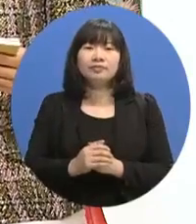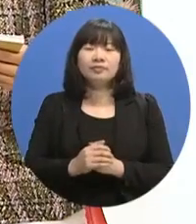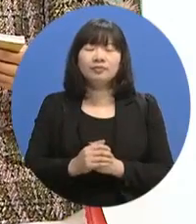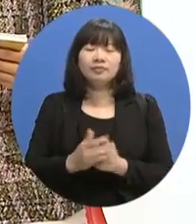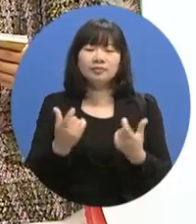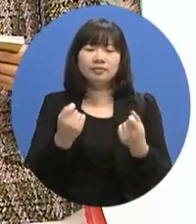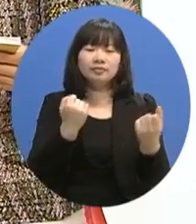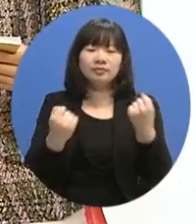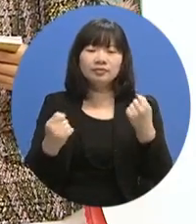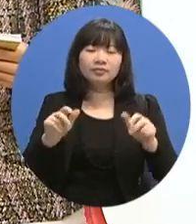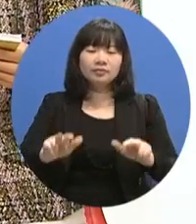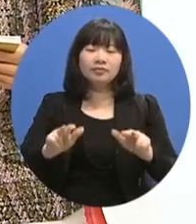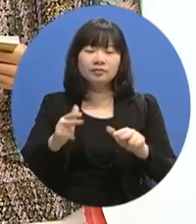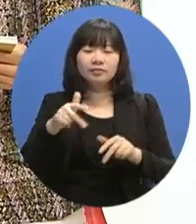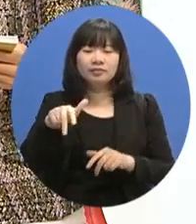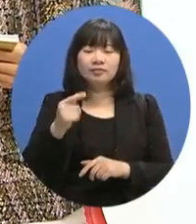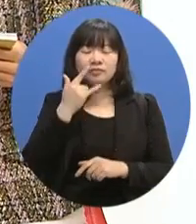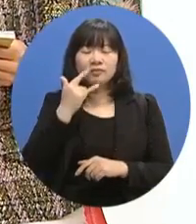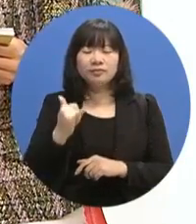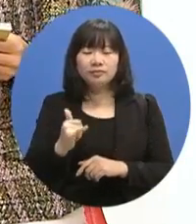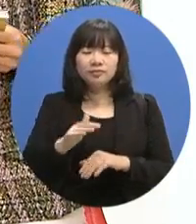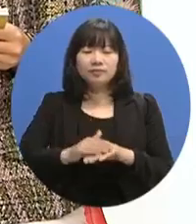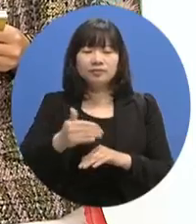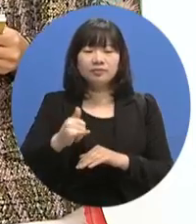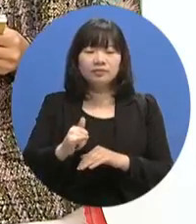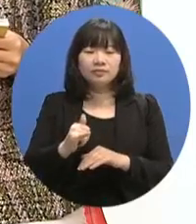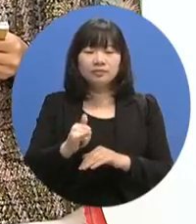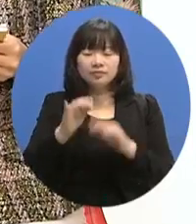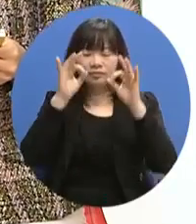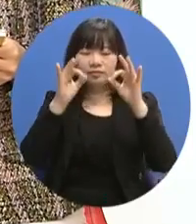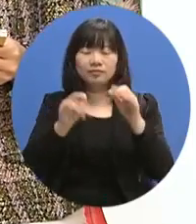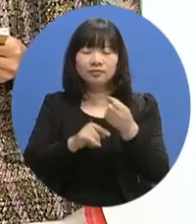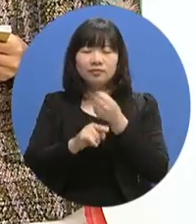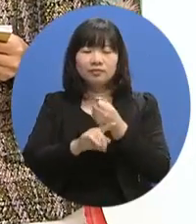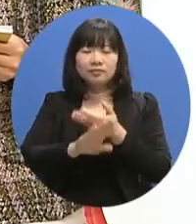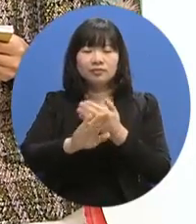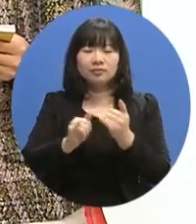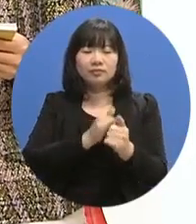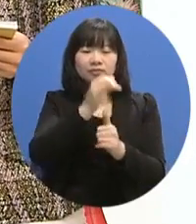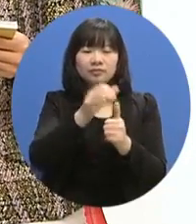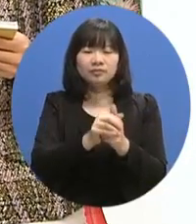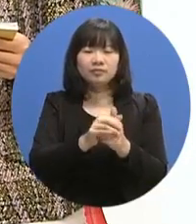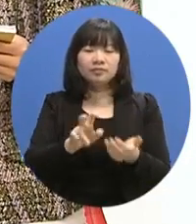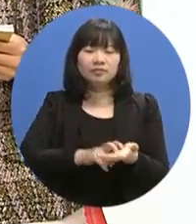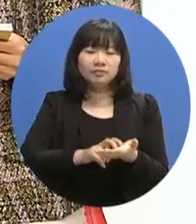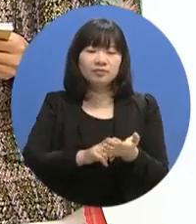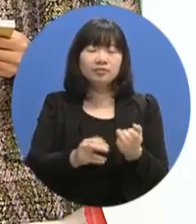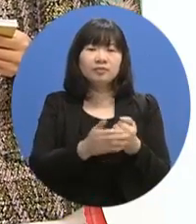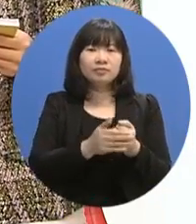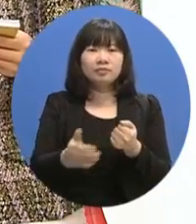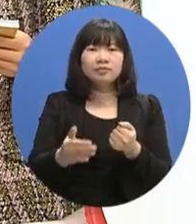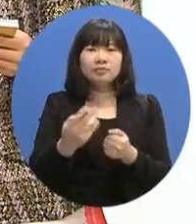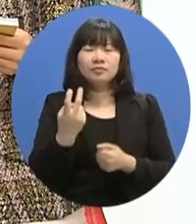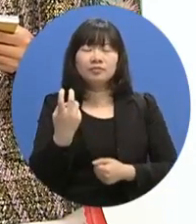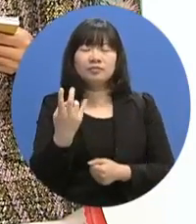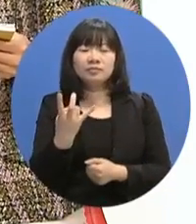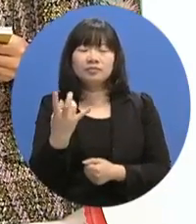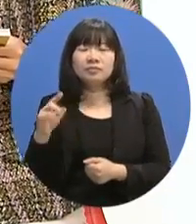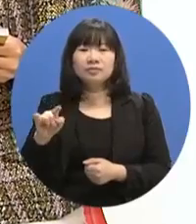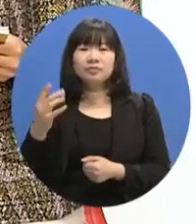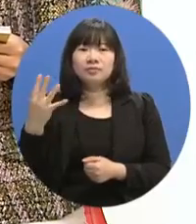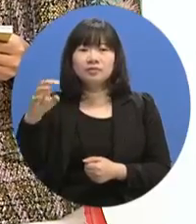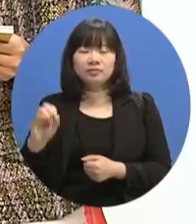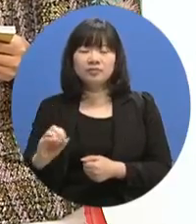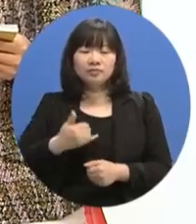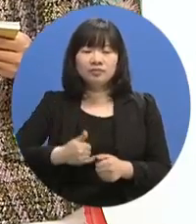근데 그럼에도 불구하고 또 조부모들이 손자녀를 보는 이유는 남에게 맡기는 게 불안해서가 24.3%,